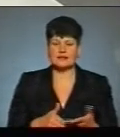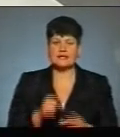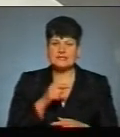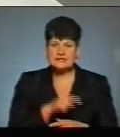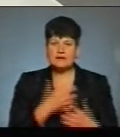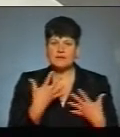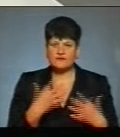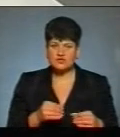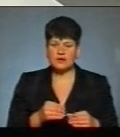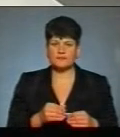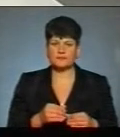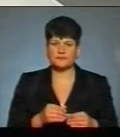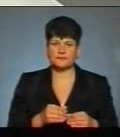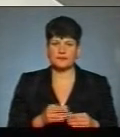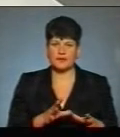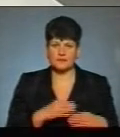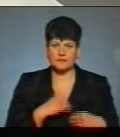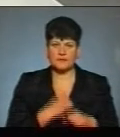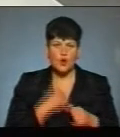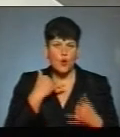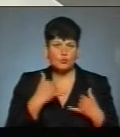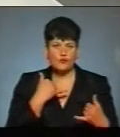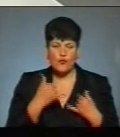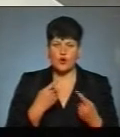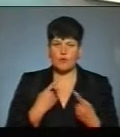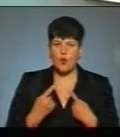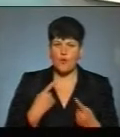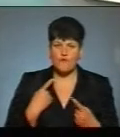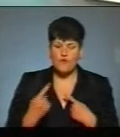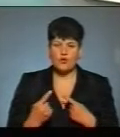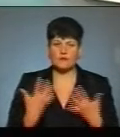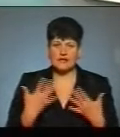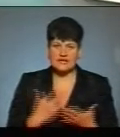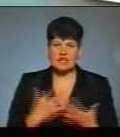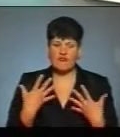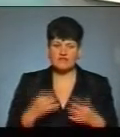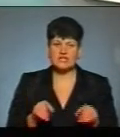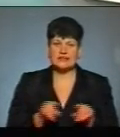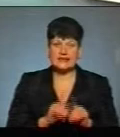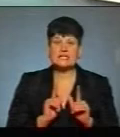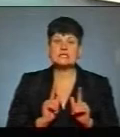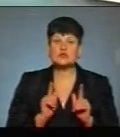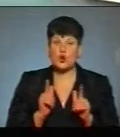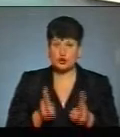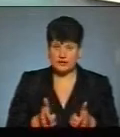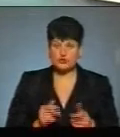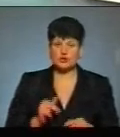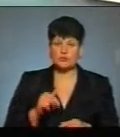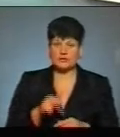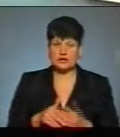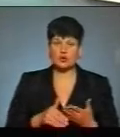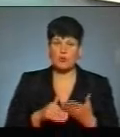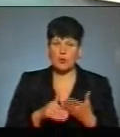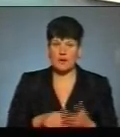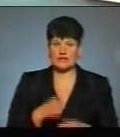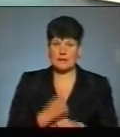вже проробляємо роботу, обдзвонюємо, говоримо, і є вже такі, які згодилися, щоб іти і допомагати